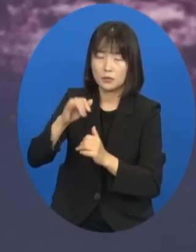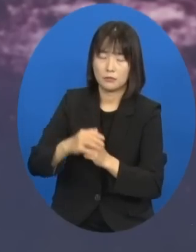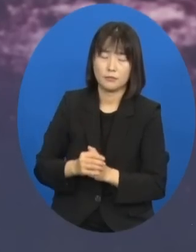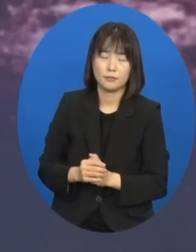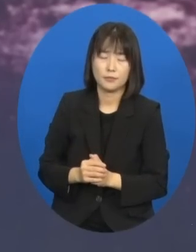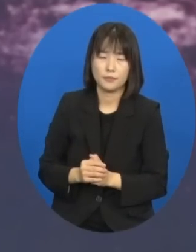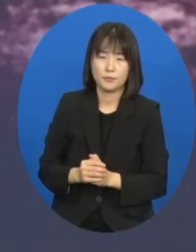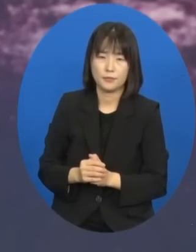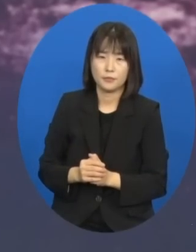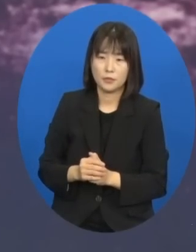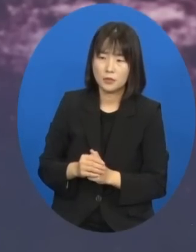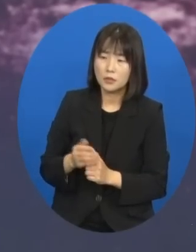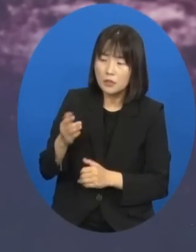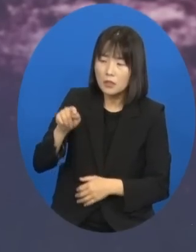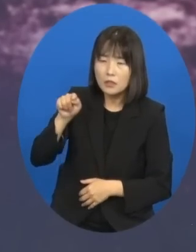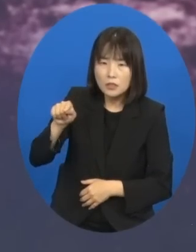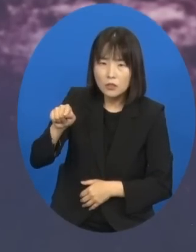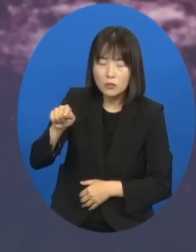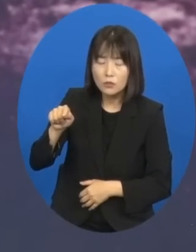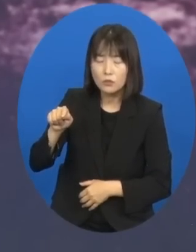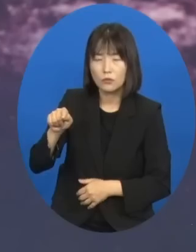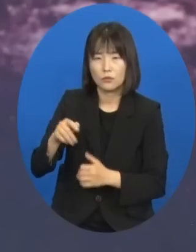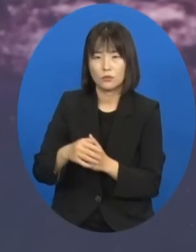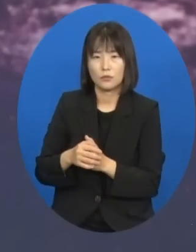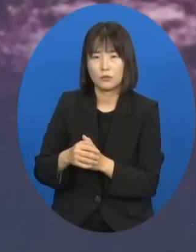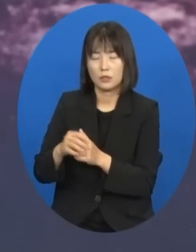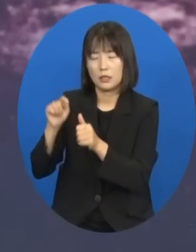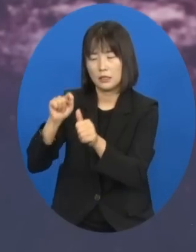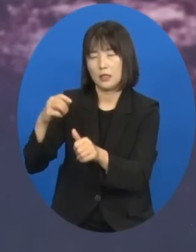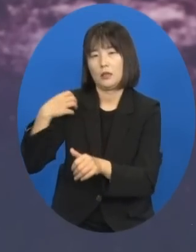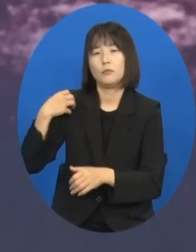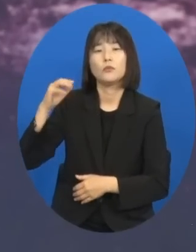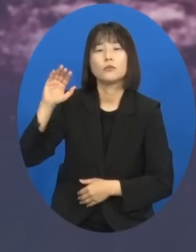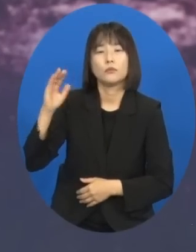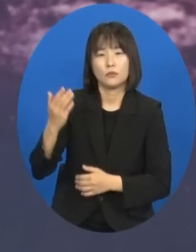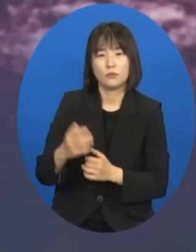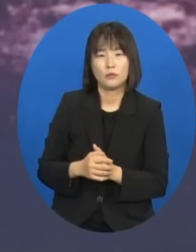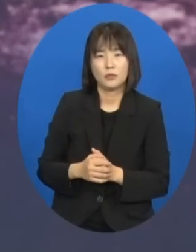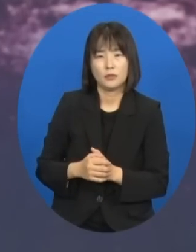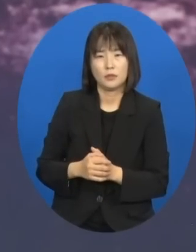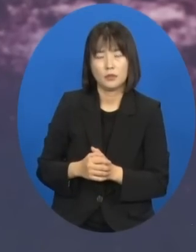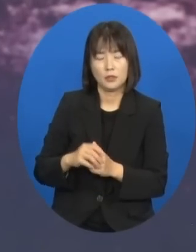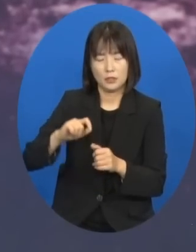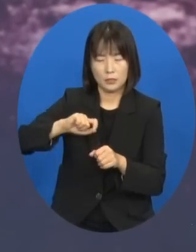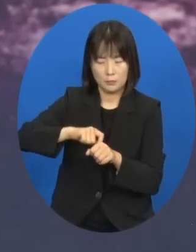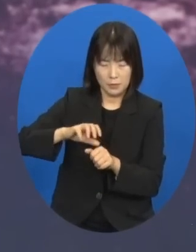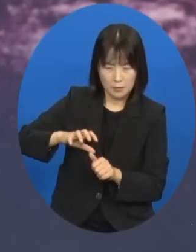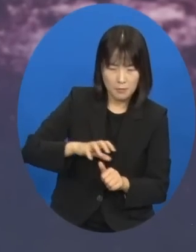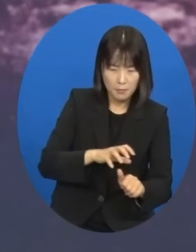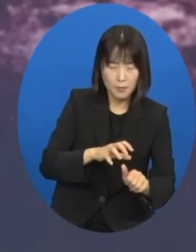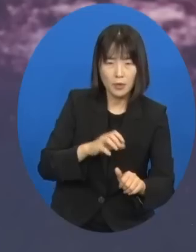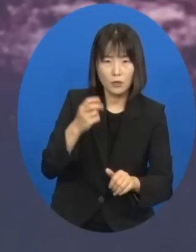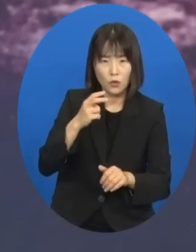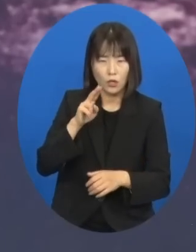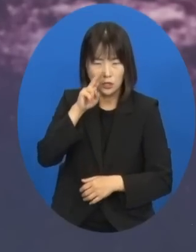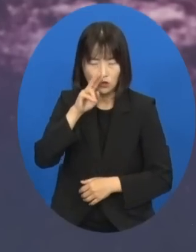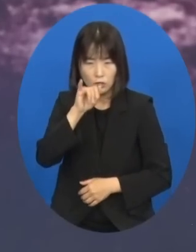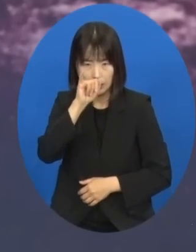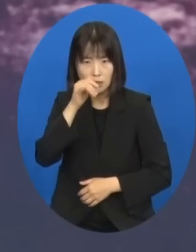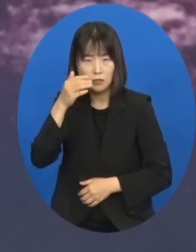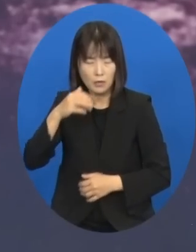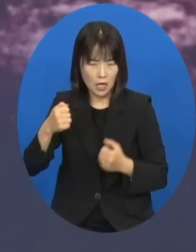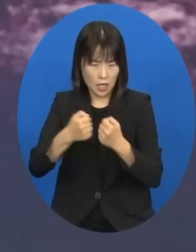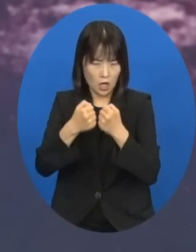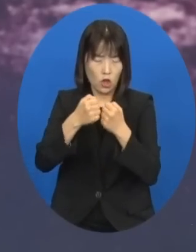주어진 사명이라는 거예요. 핍박이 있고 시기와 질투가 있어도 다투지 않고 온유하게 대할 때